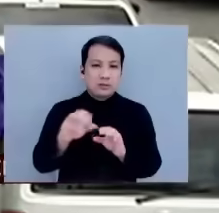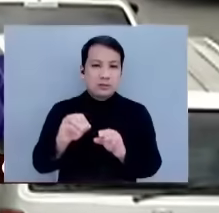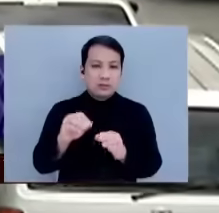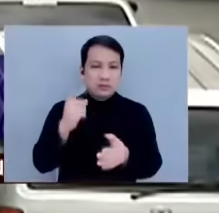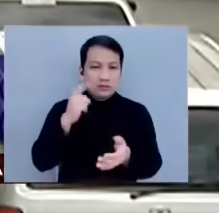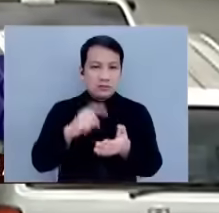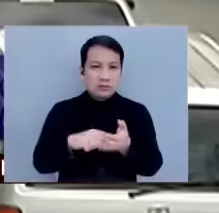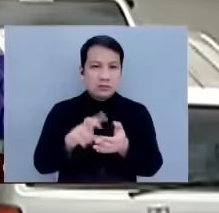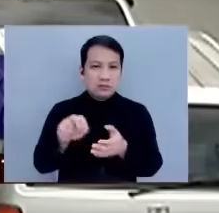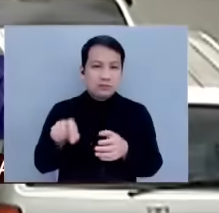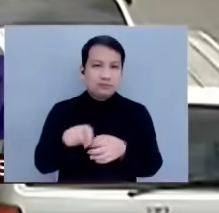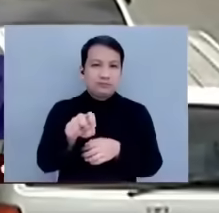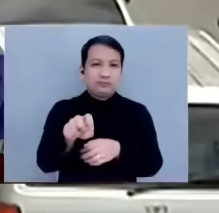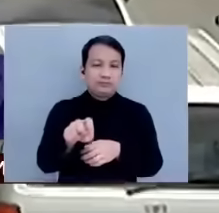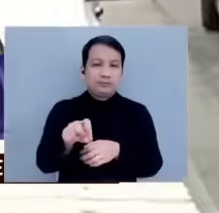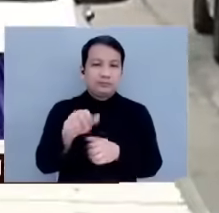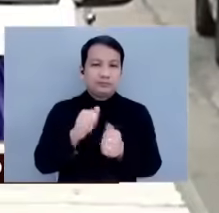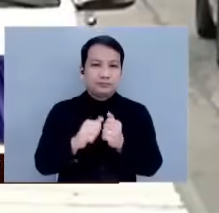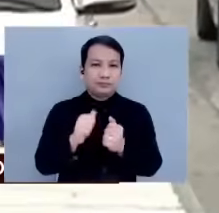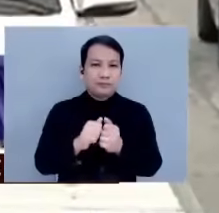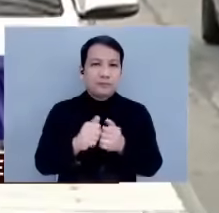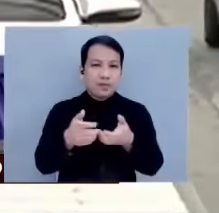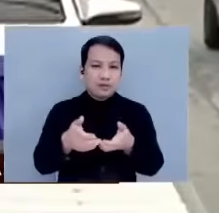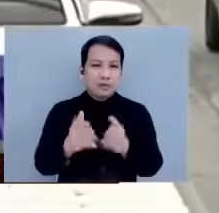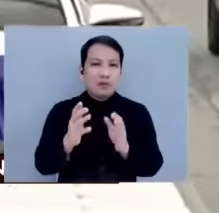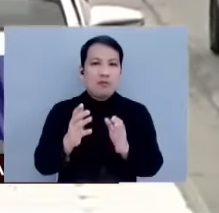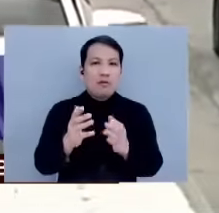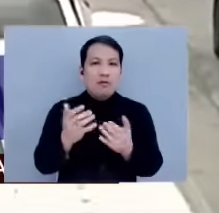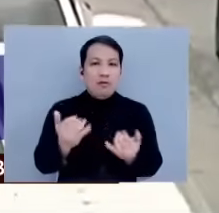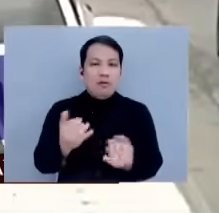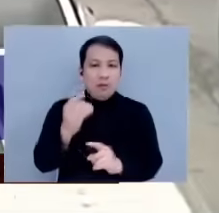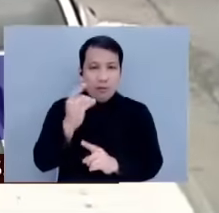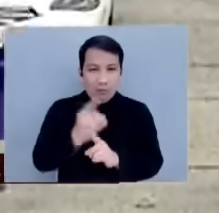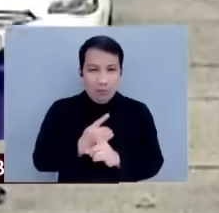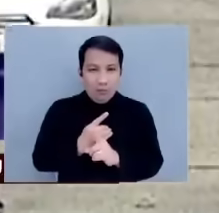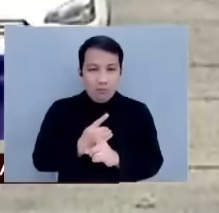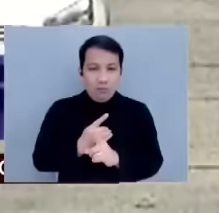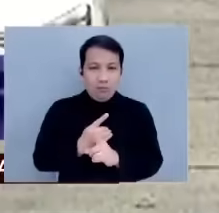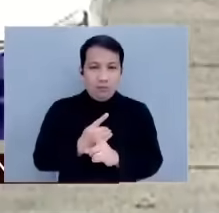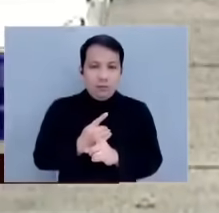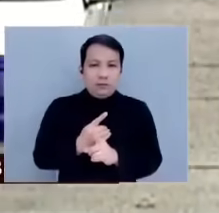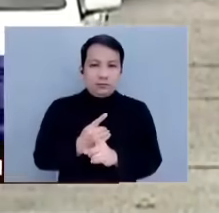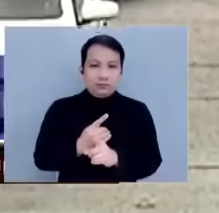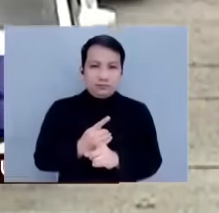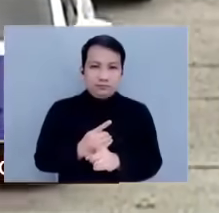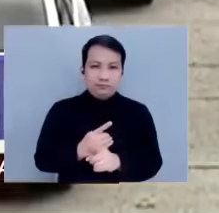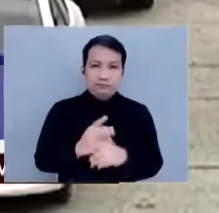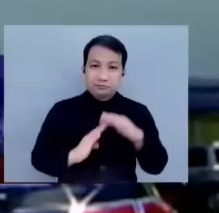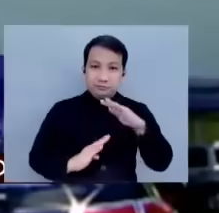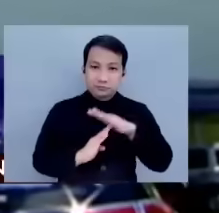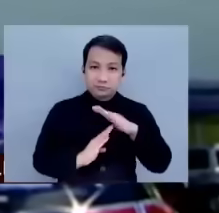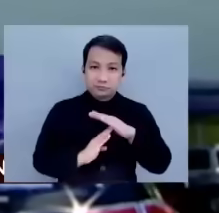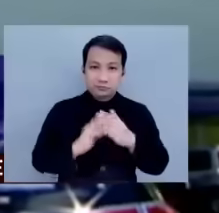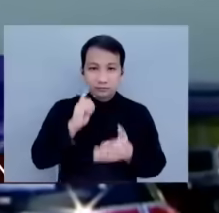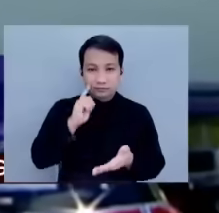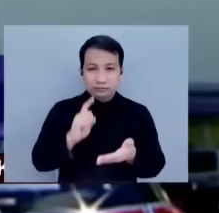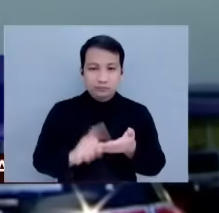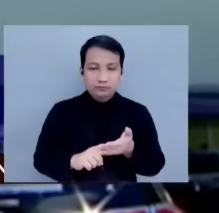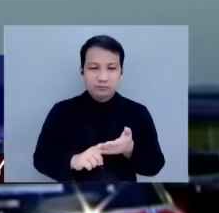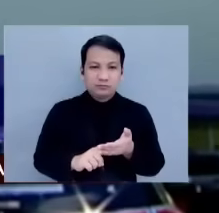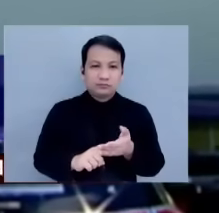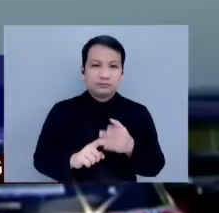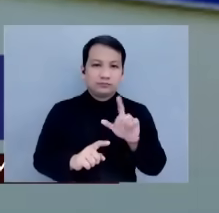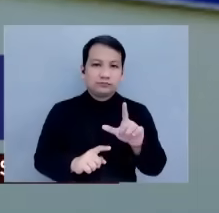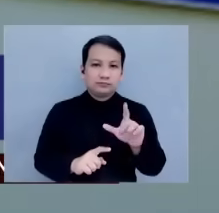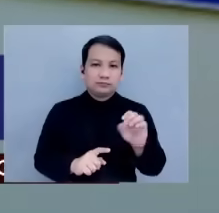Policy. Ibig sabihin, papayagang bumiyahe ngayong Disyembre ang mga sasakyan kahit paso na ang kanilang rehistro. Ayon sa LTO,